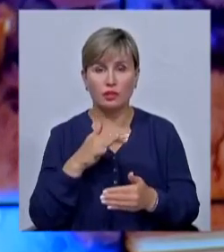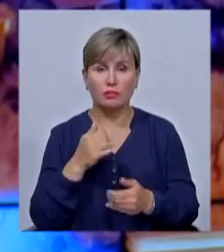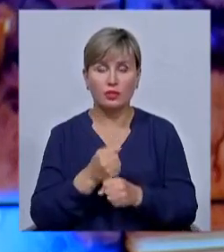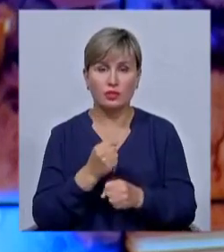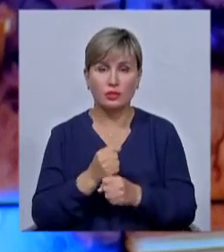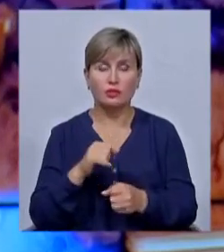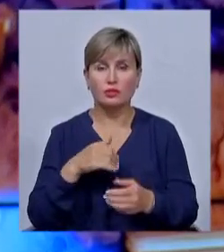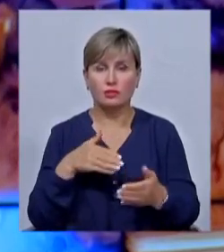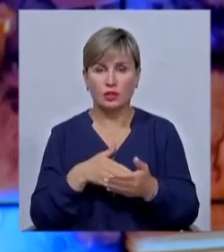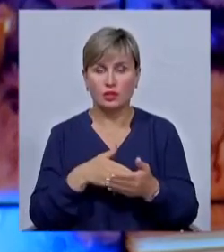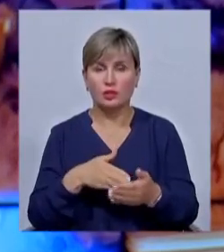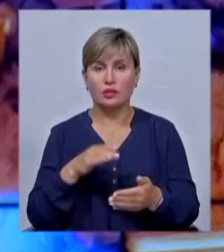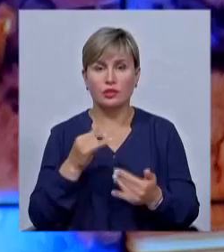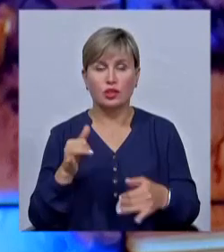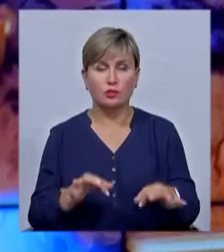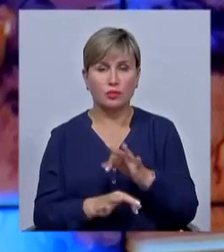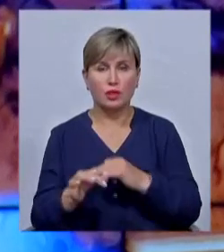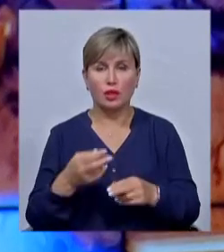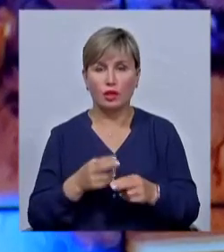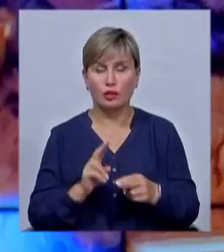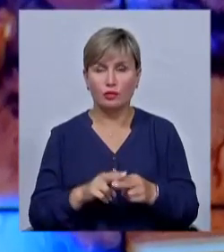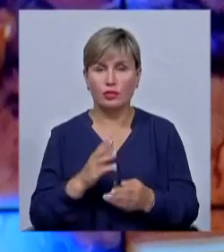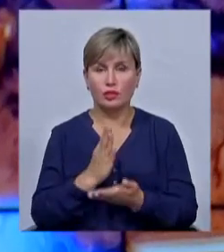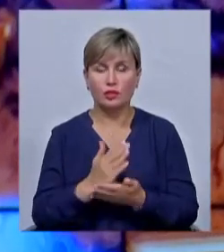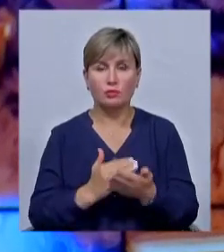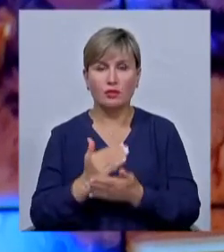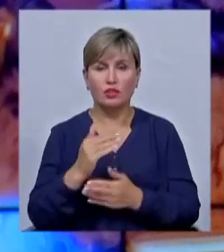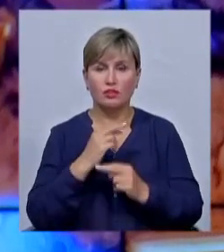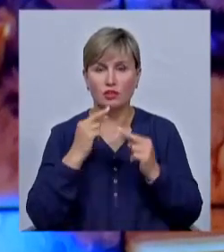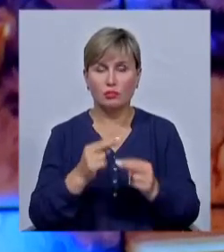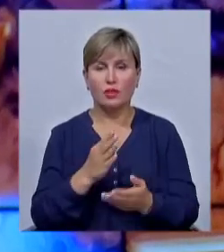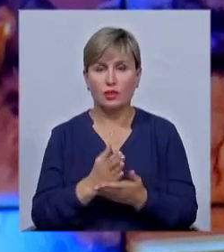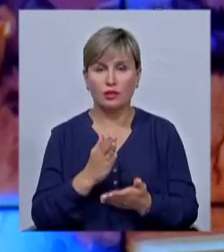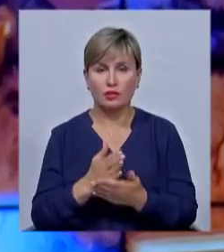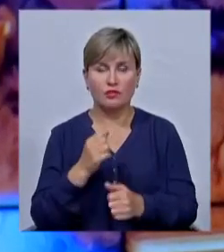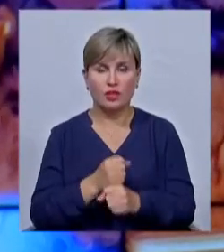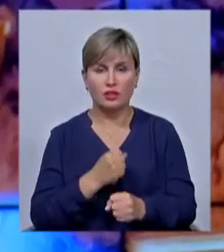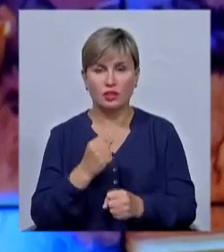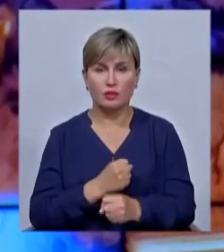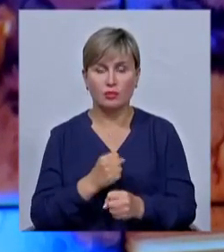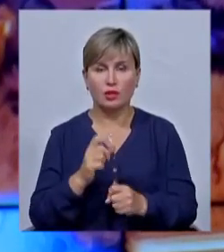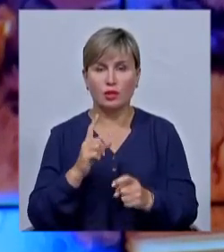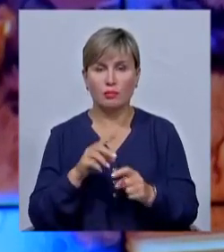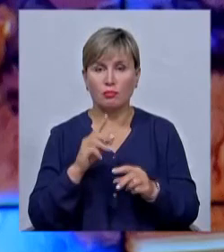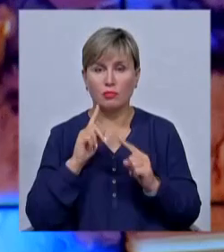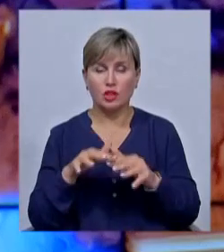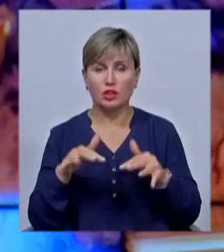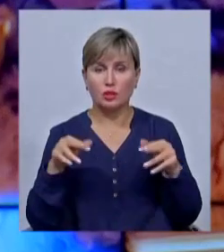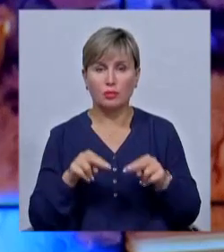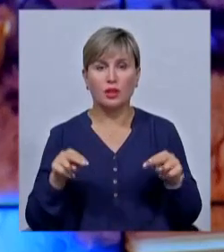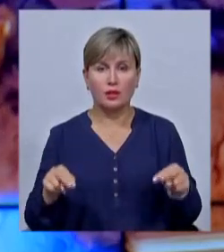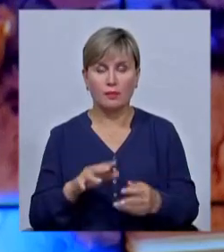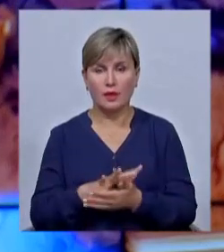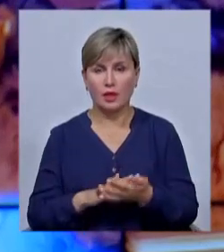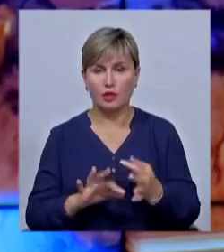достаточности сейчас проект которому приковано повышенное внимание находится в разработке в мажилисе парламента татьяна